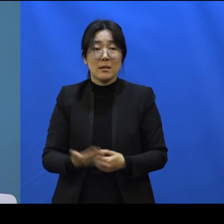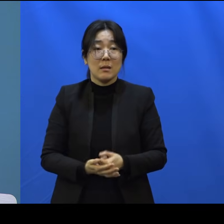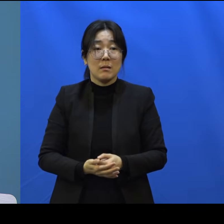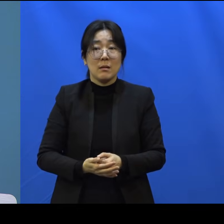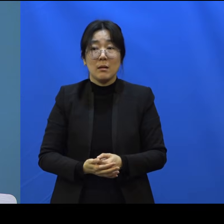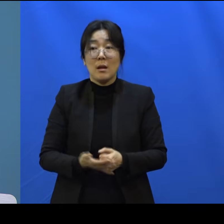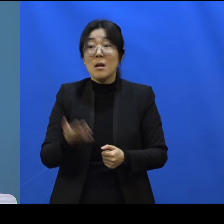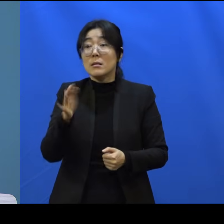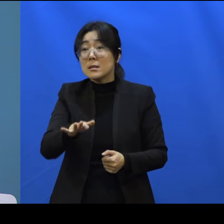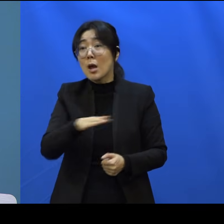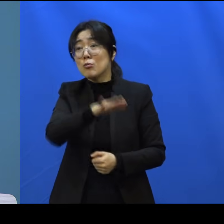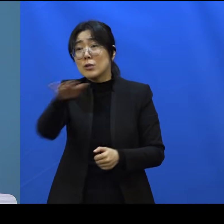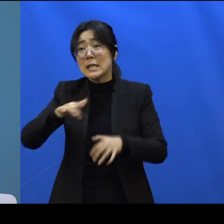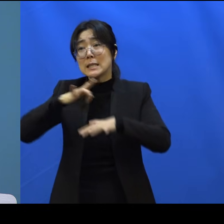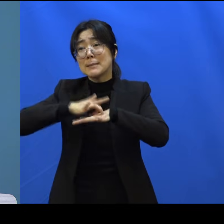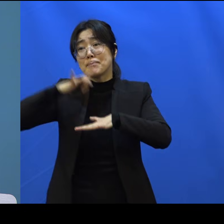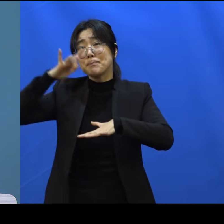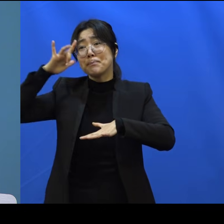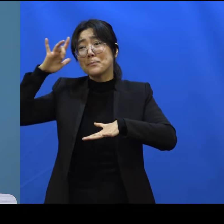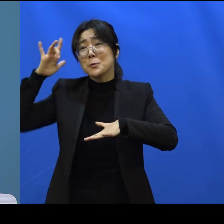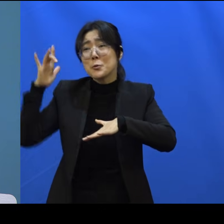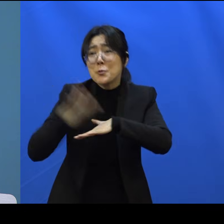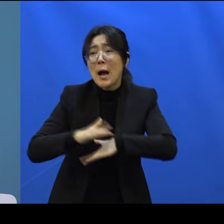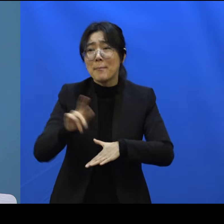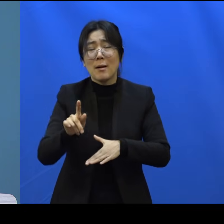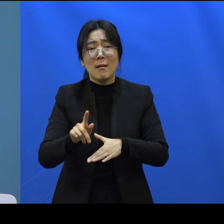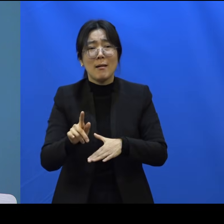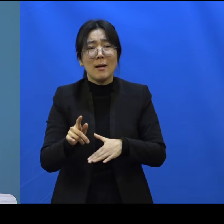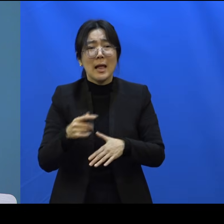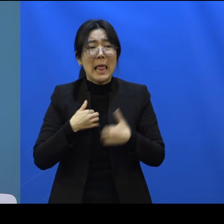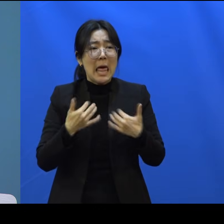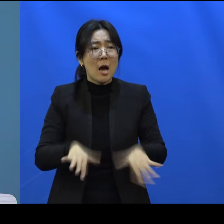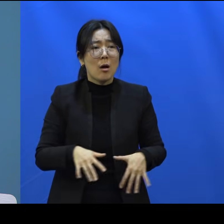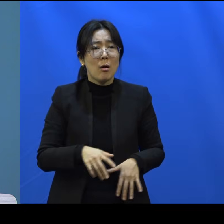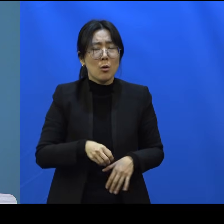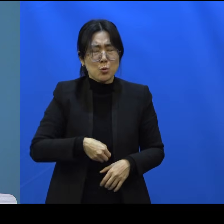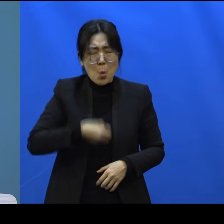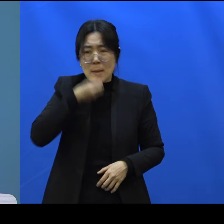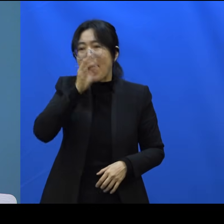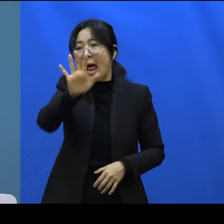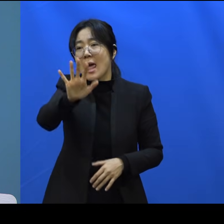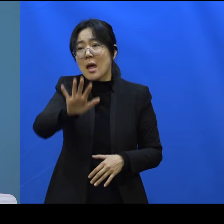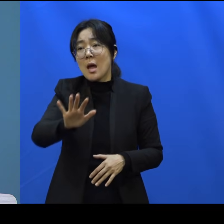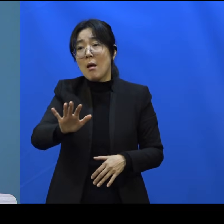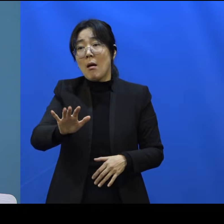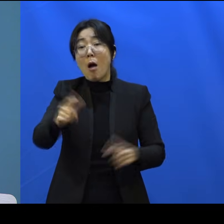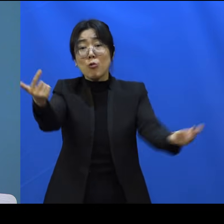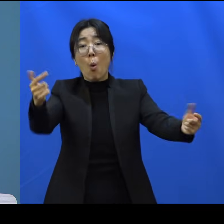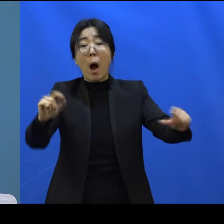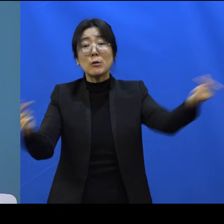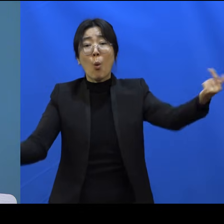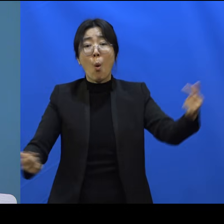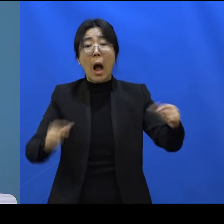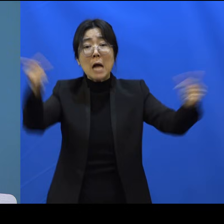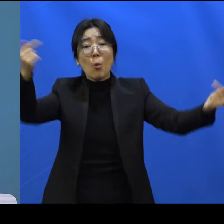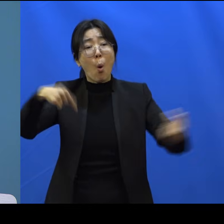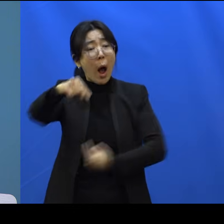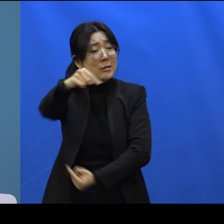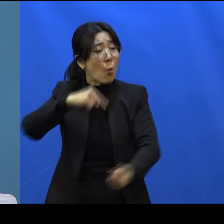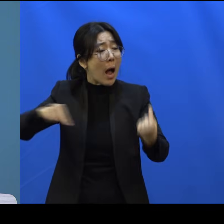자신의 실수와 연약함을 계속 다른 걸로 커버하려고 하는 거죠. 이게 문제예요. 그래서